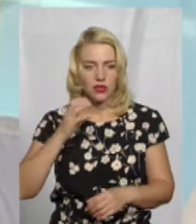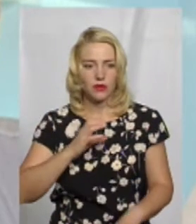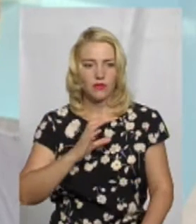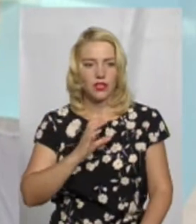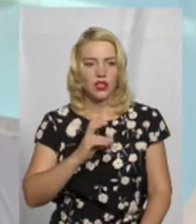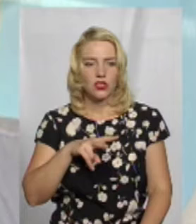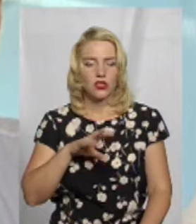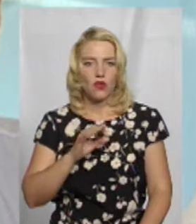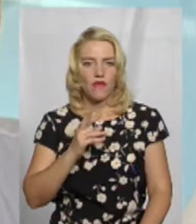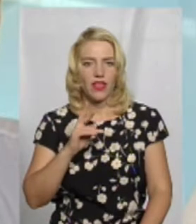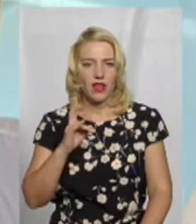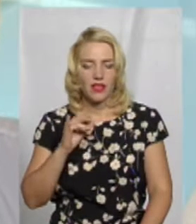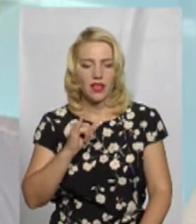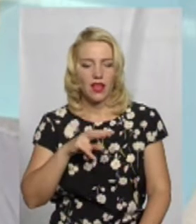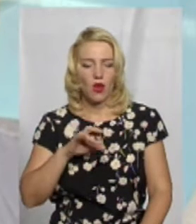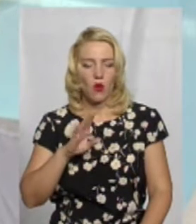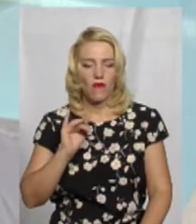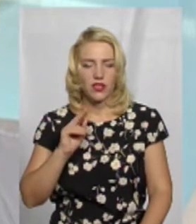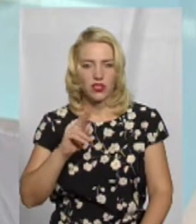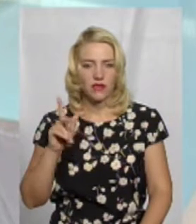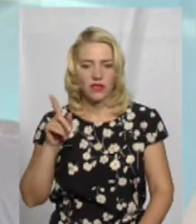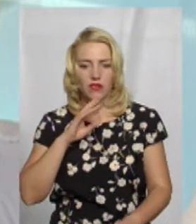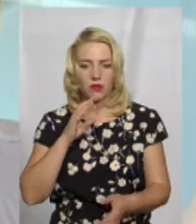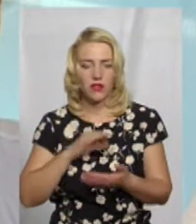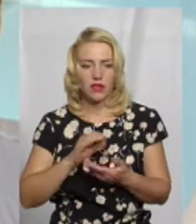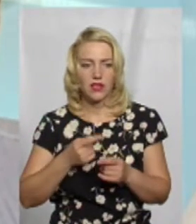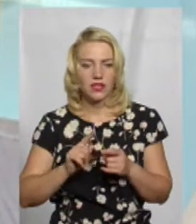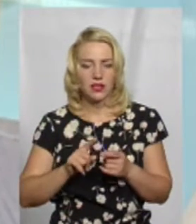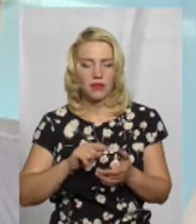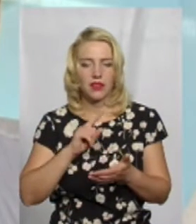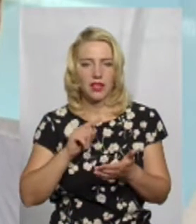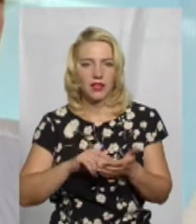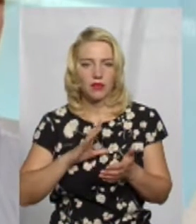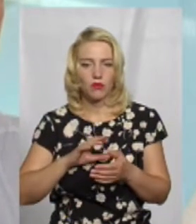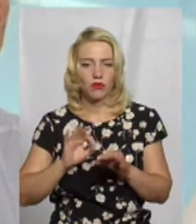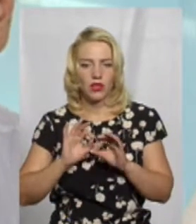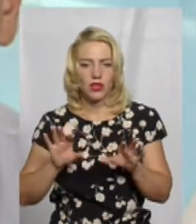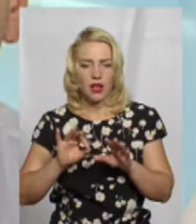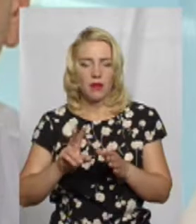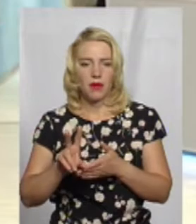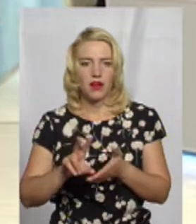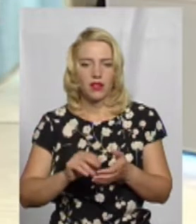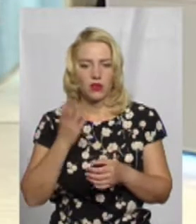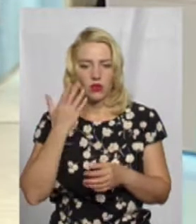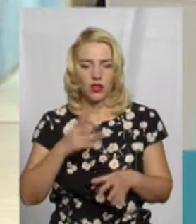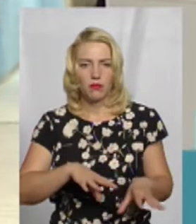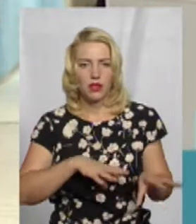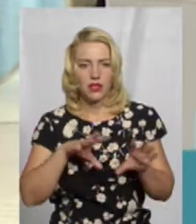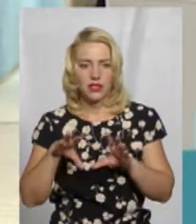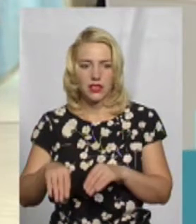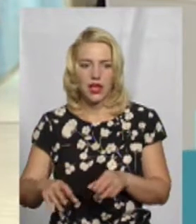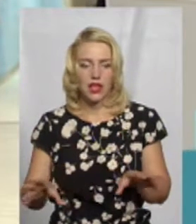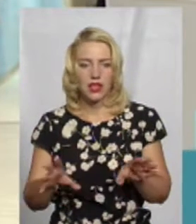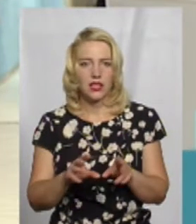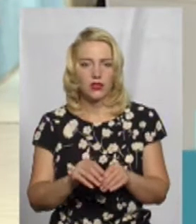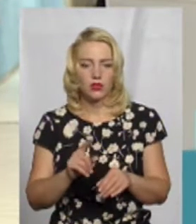Слов'ян Ількович, і він якраз відповідав на це питання і навів приклад, коли вони переселяли